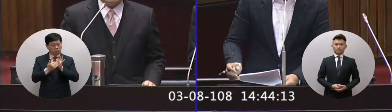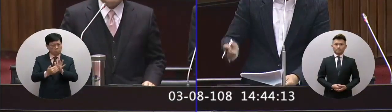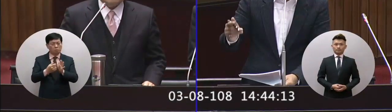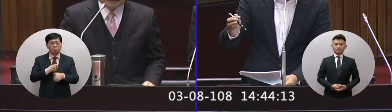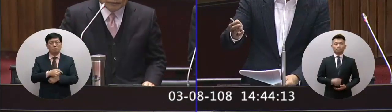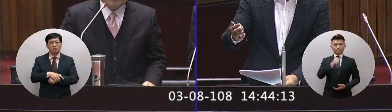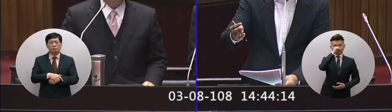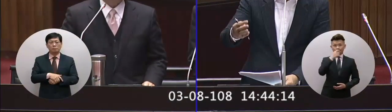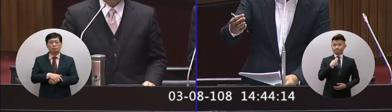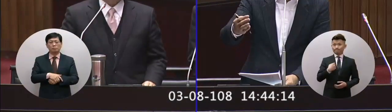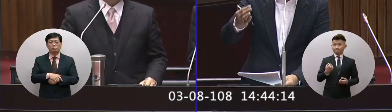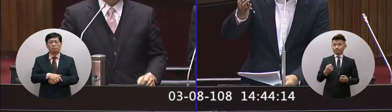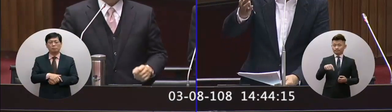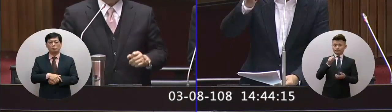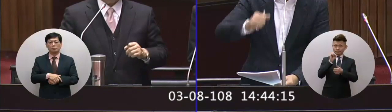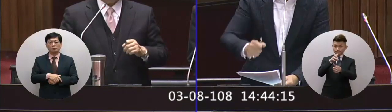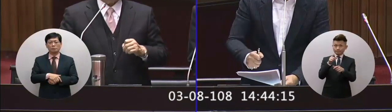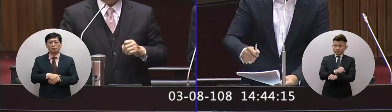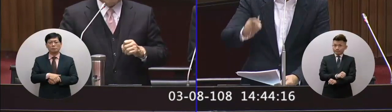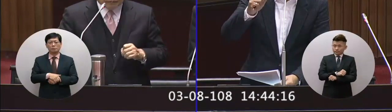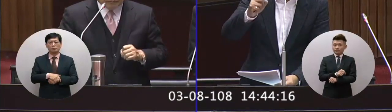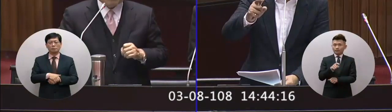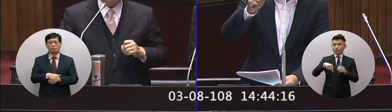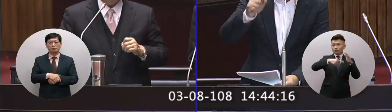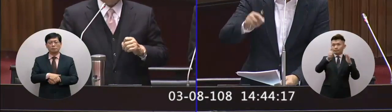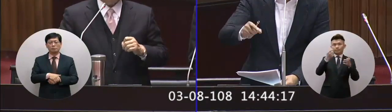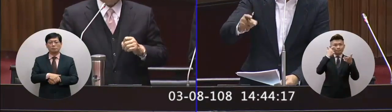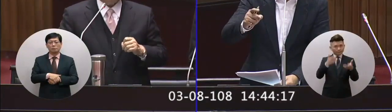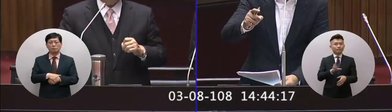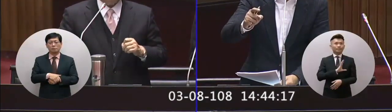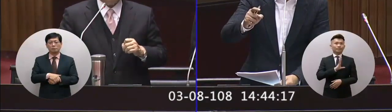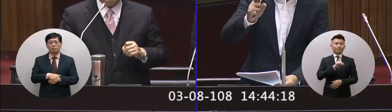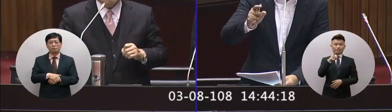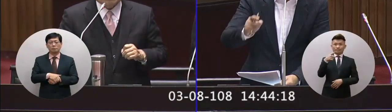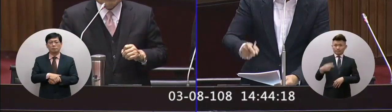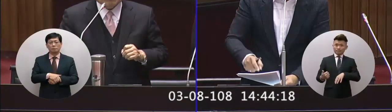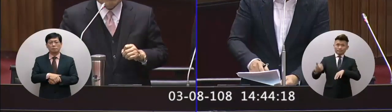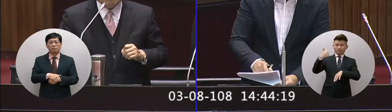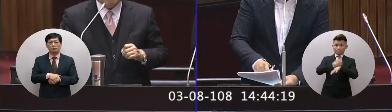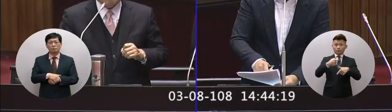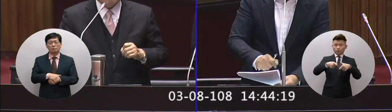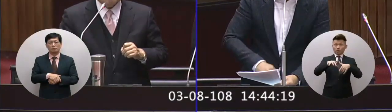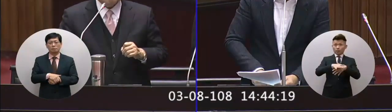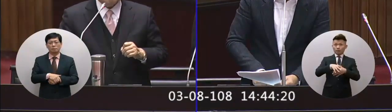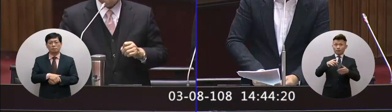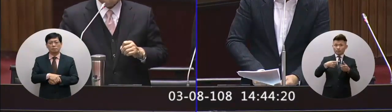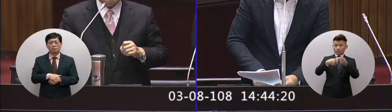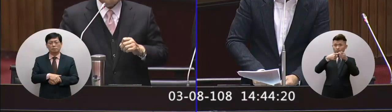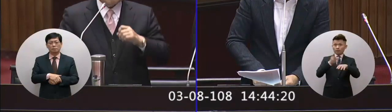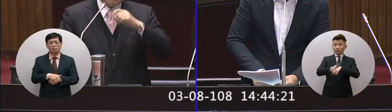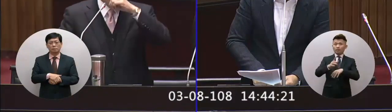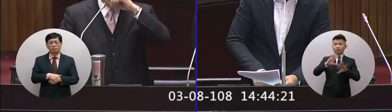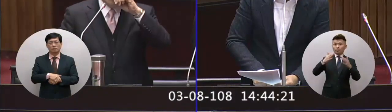制好因為我在這裡其實伊丁你行李同時你這次我集結第一個公文是不是通過第三個